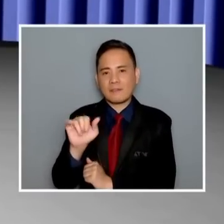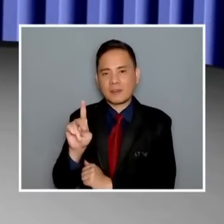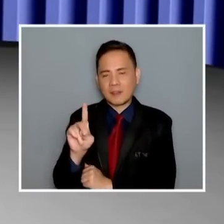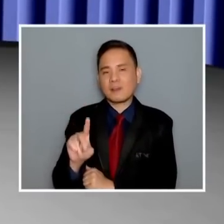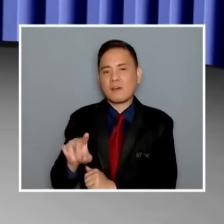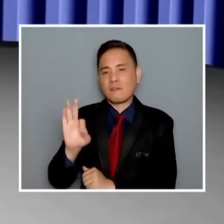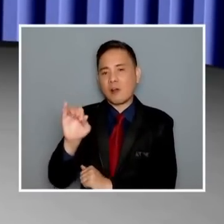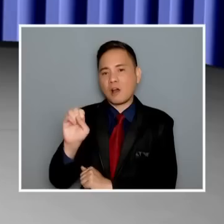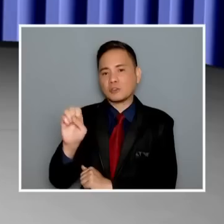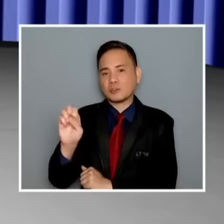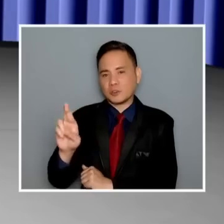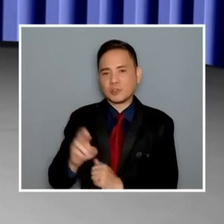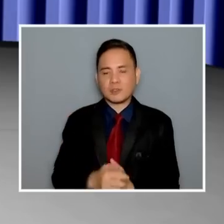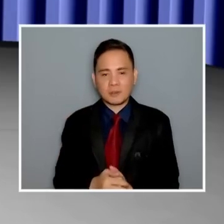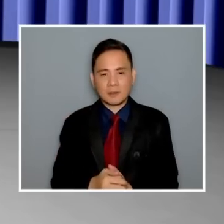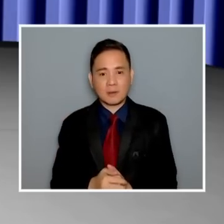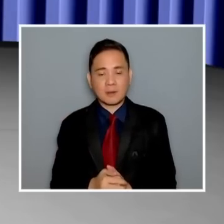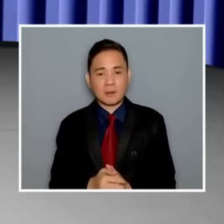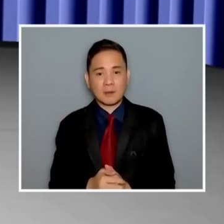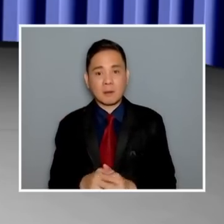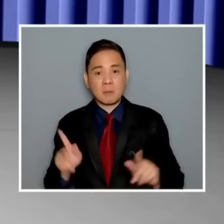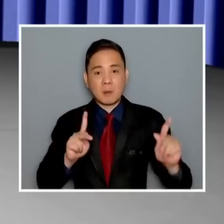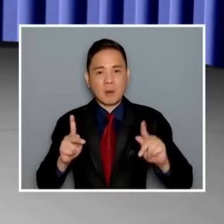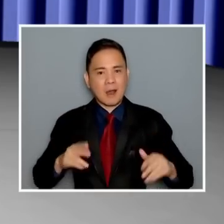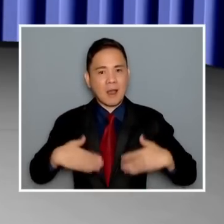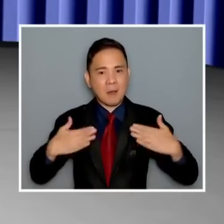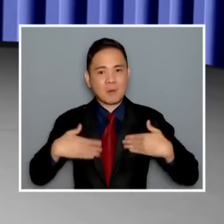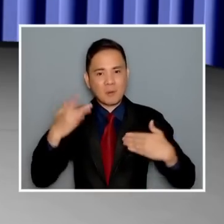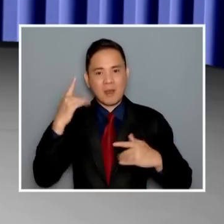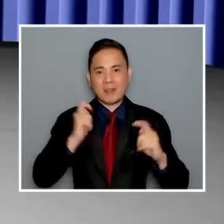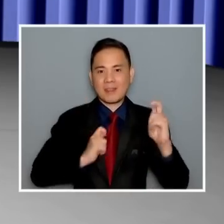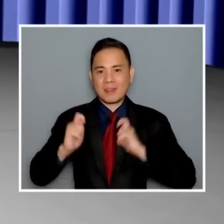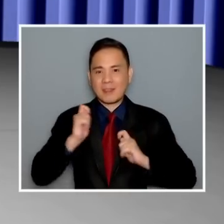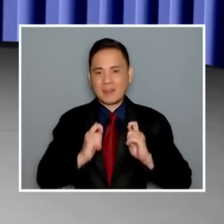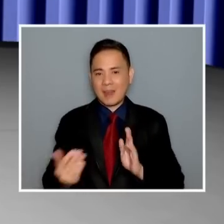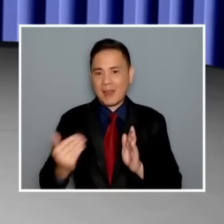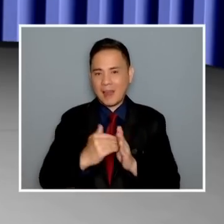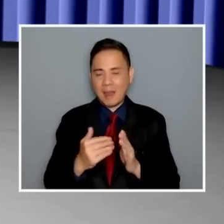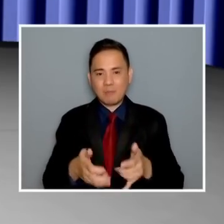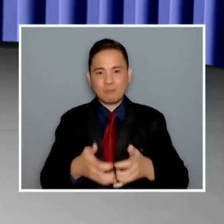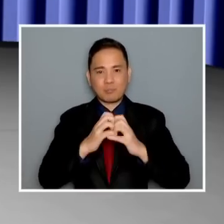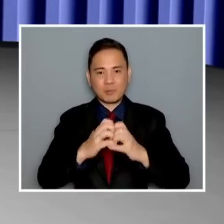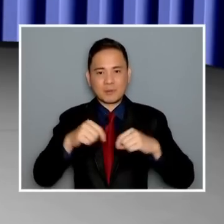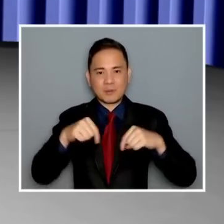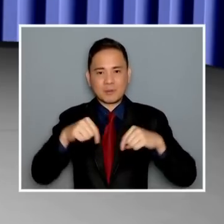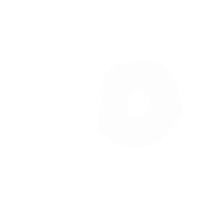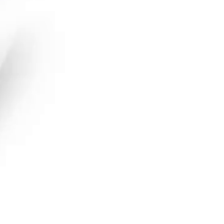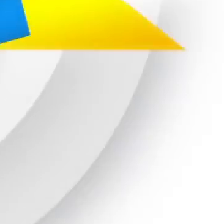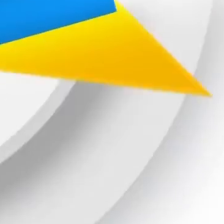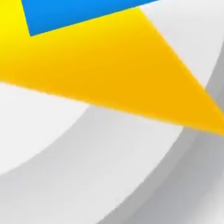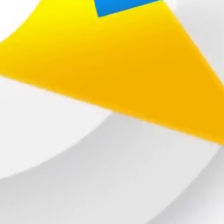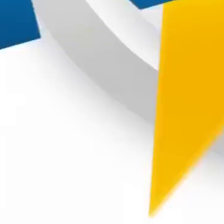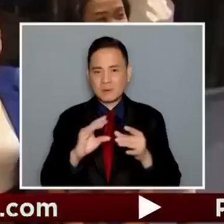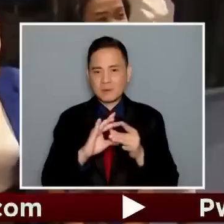actors at fans sa muling pagsigla ng teatro sa bansa. Nagpapatrol, MJ Felipe.